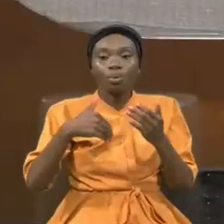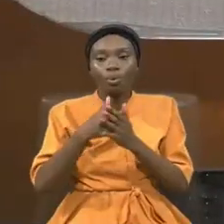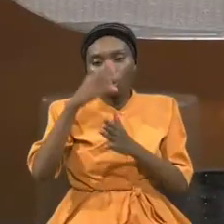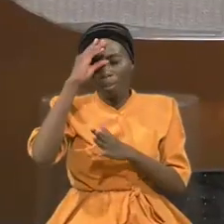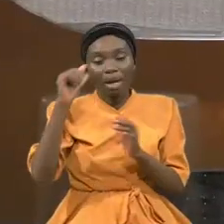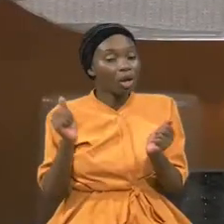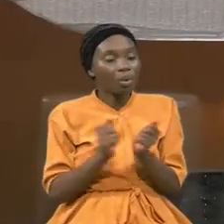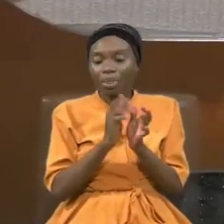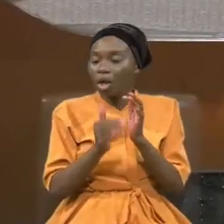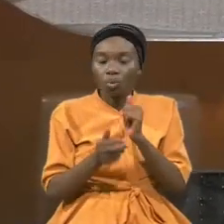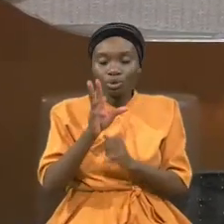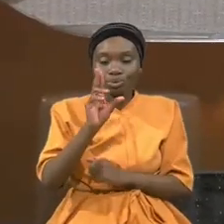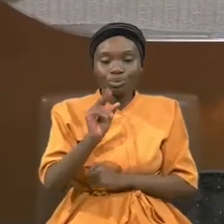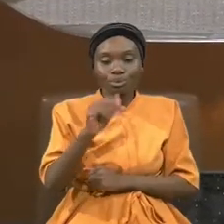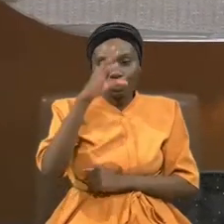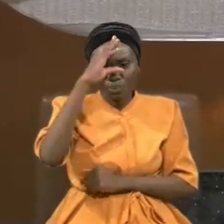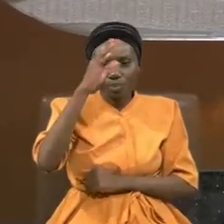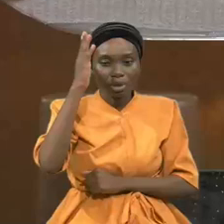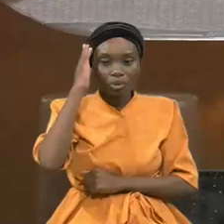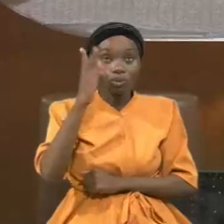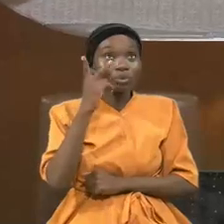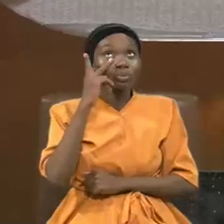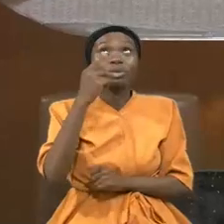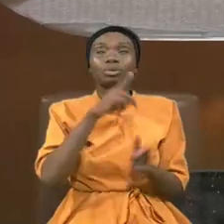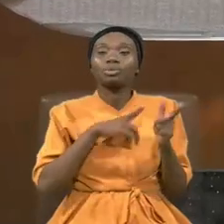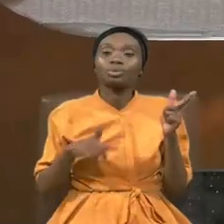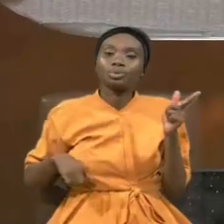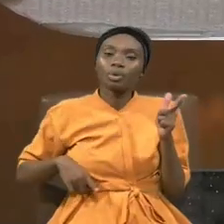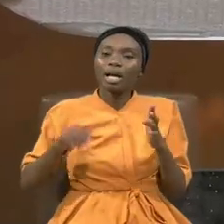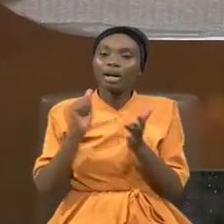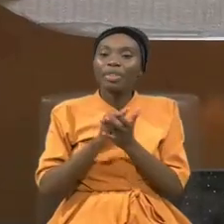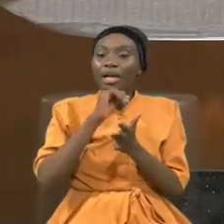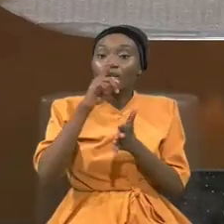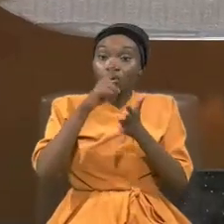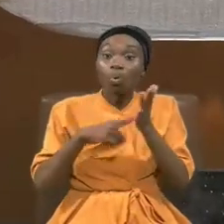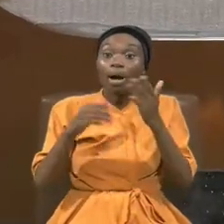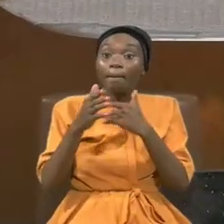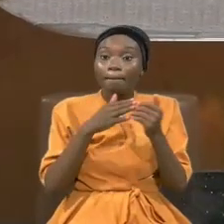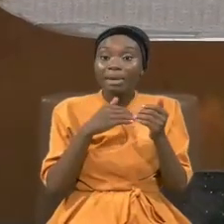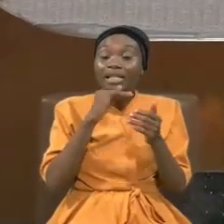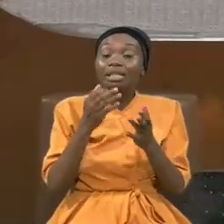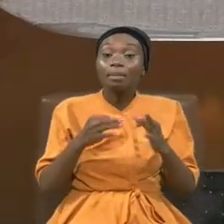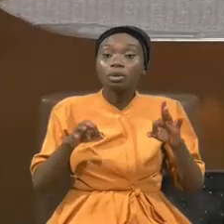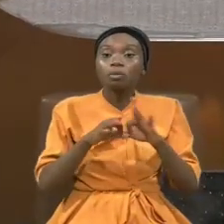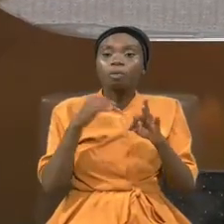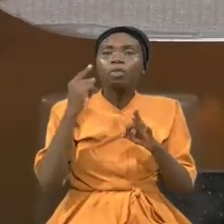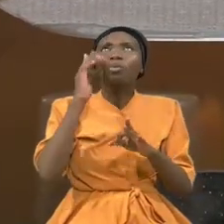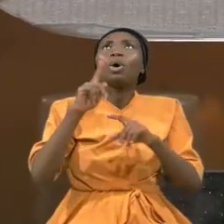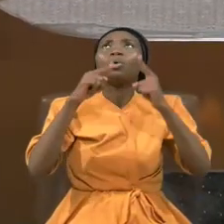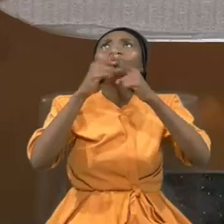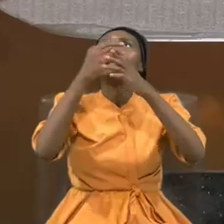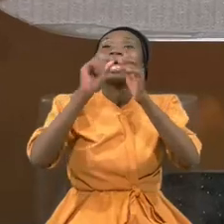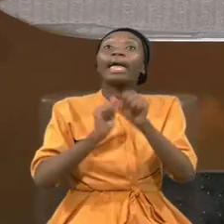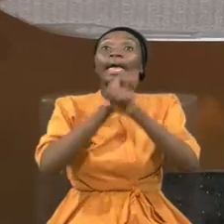hommes, sans laquelle personne ne verra le Seigneur. C'est ce qui importe. Qui